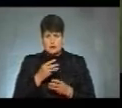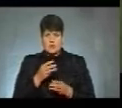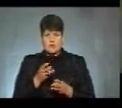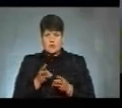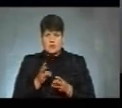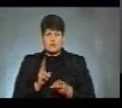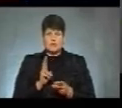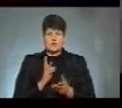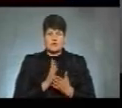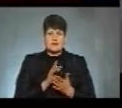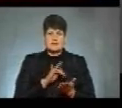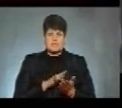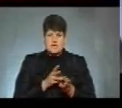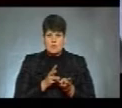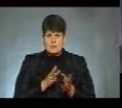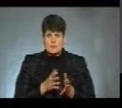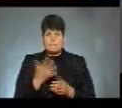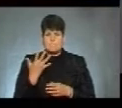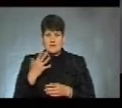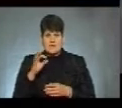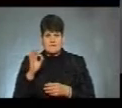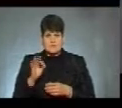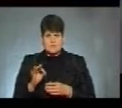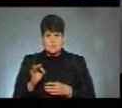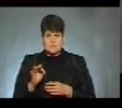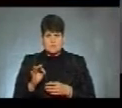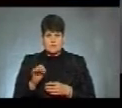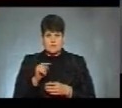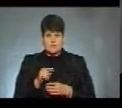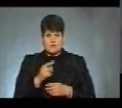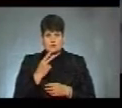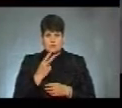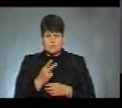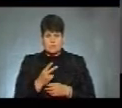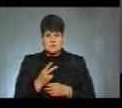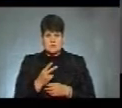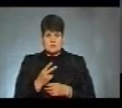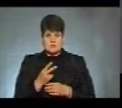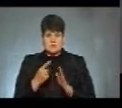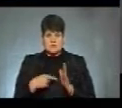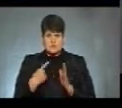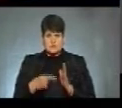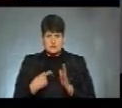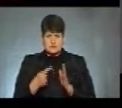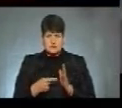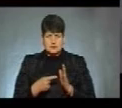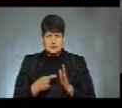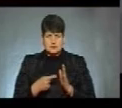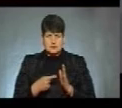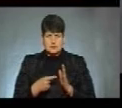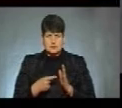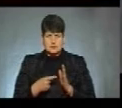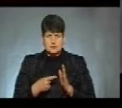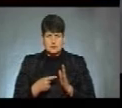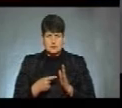способом централізованого опалення, 5% від того, що показав комерційний прилад обліку теплової енергії, йде